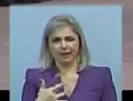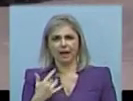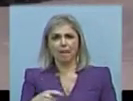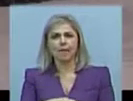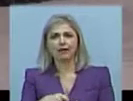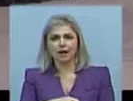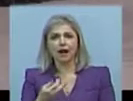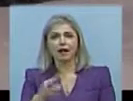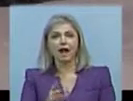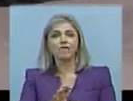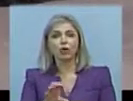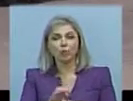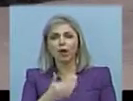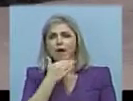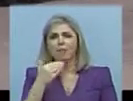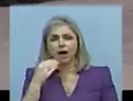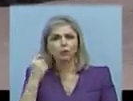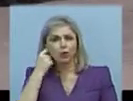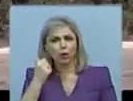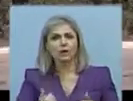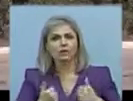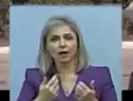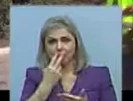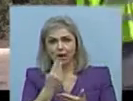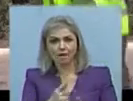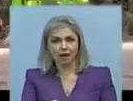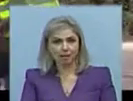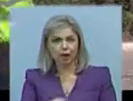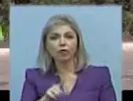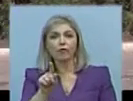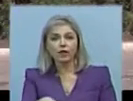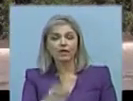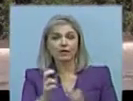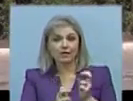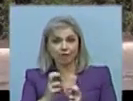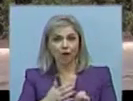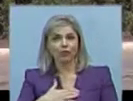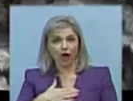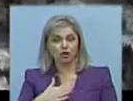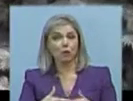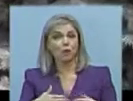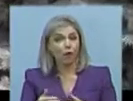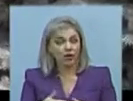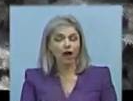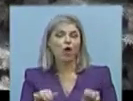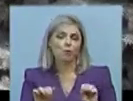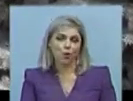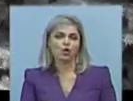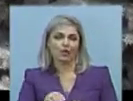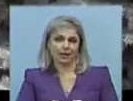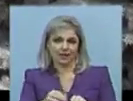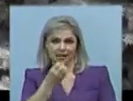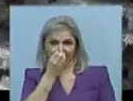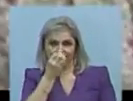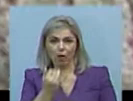виробництва. Ми багато-багато років намагаємося показати місту, що навіть на заводах нашого профілю можна розводити квітки, доглядати за